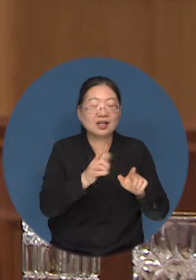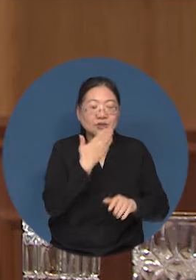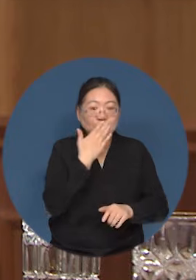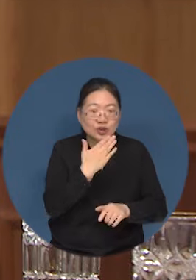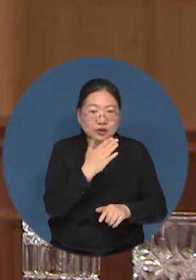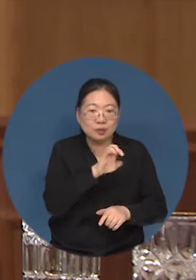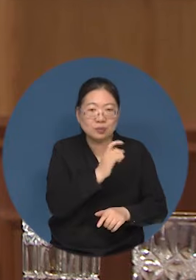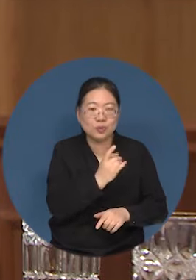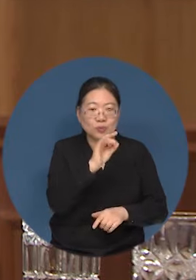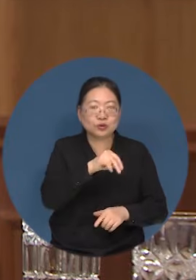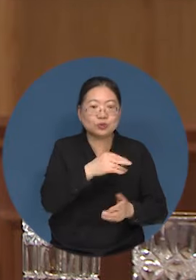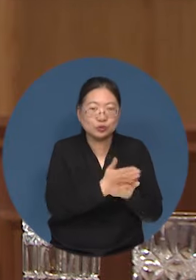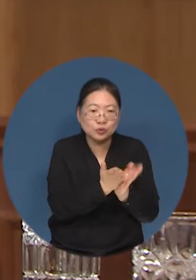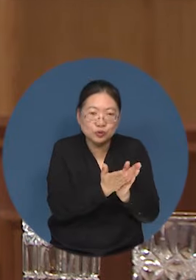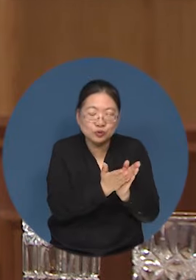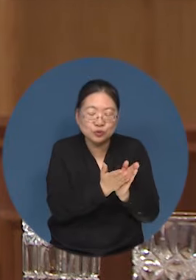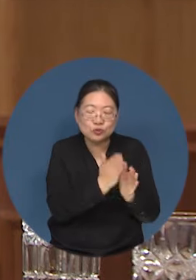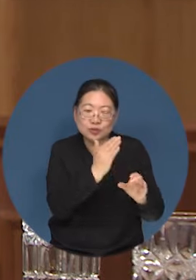포유류로는 고래밖에 없습니까?